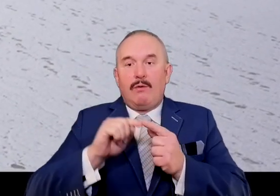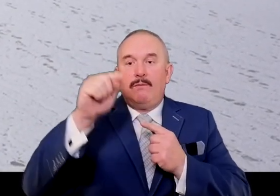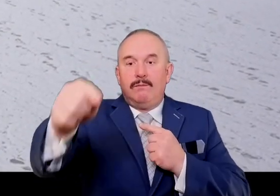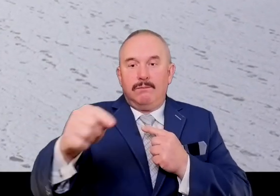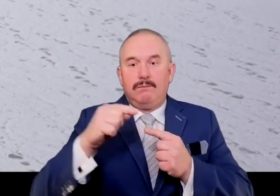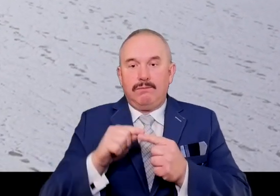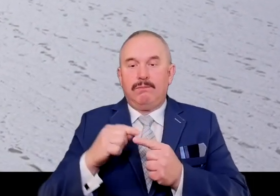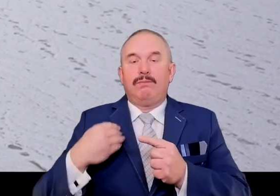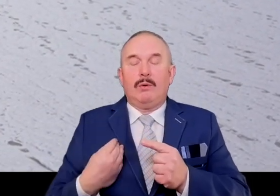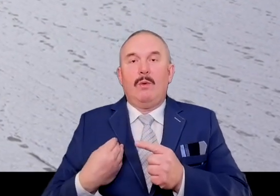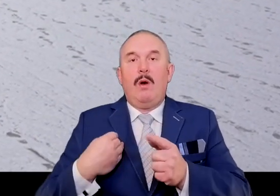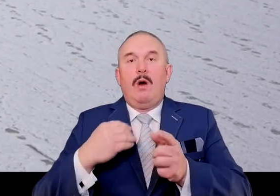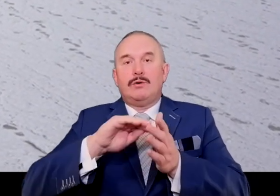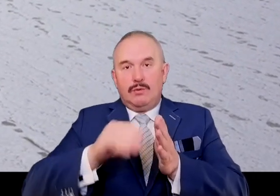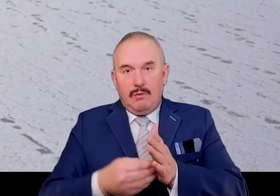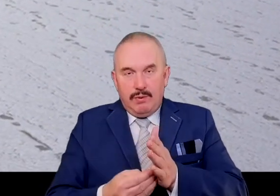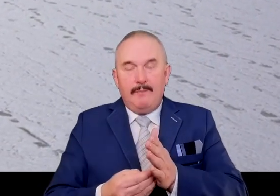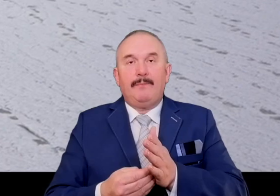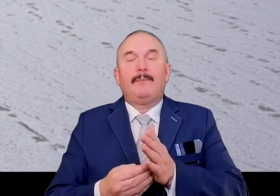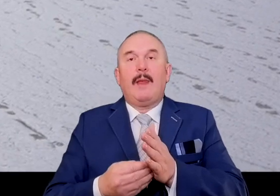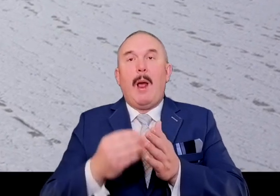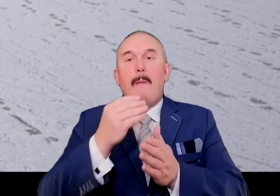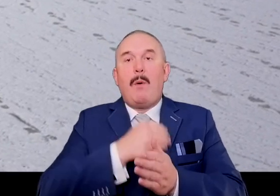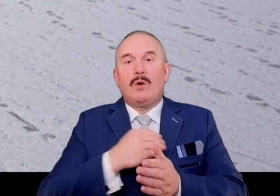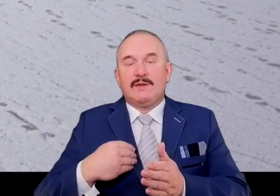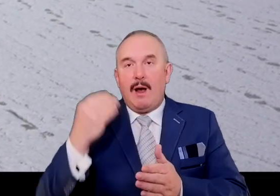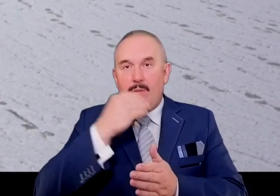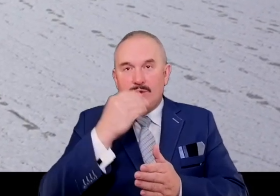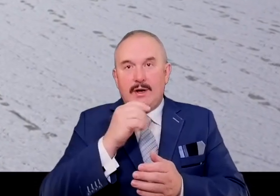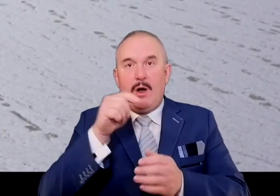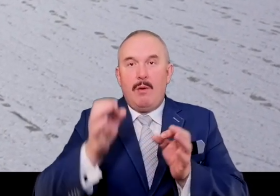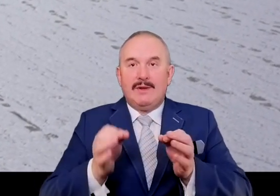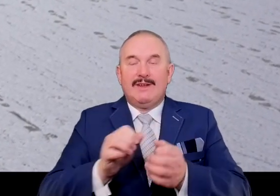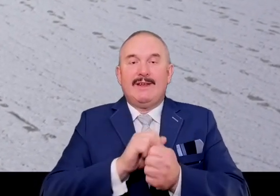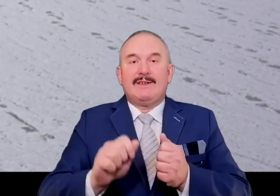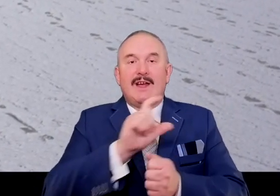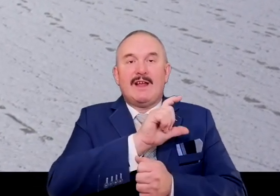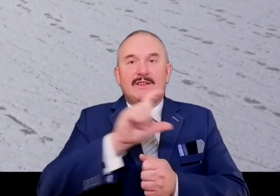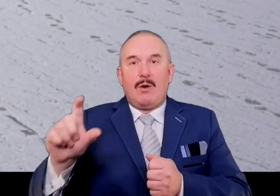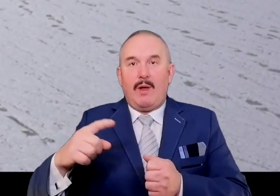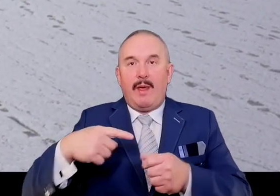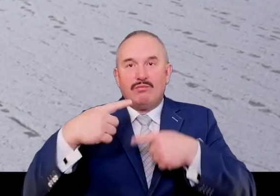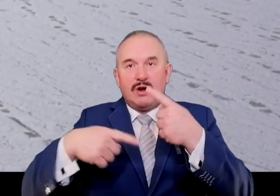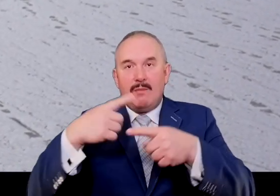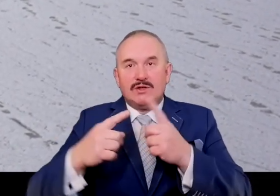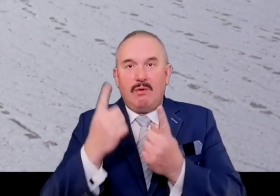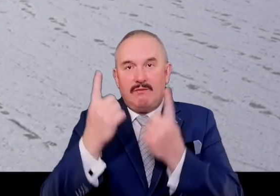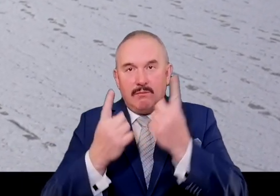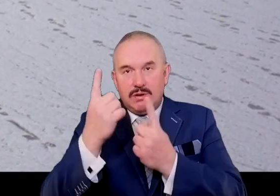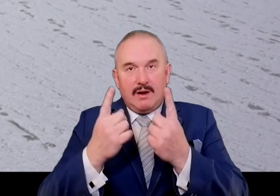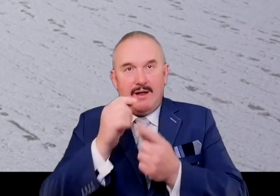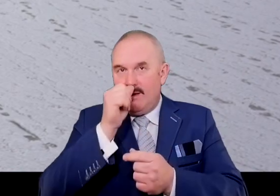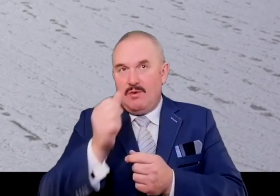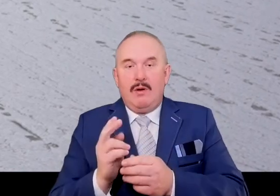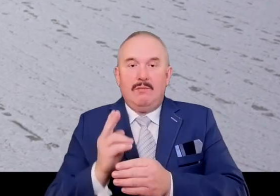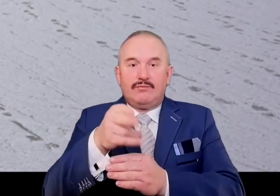Polski z morzem. Niestety zakład przemysłowy, który tutaj się znajduje, uniemożliwia nam dojście do tego samego miejsca. Dalej nie przejdziemy